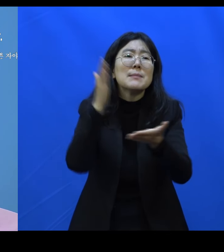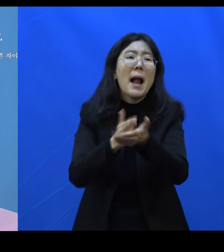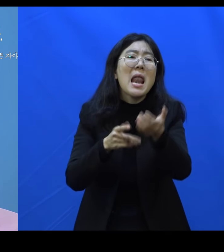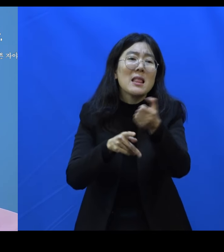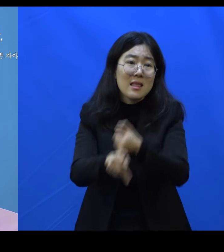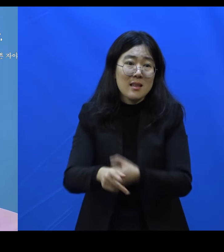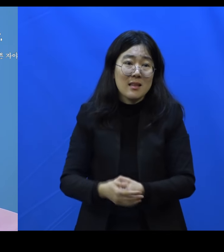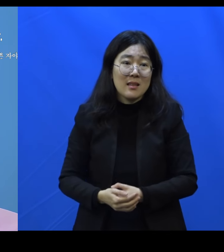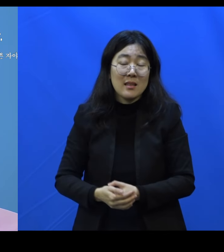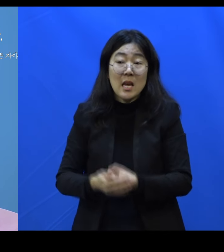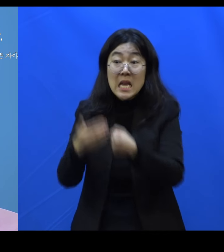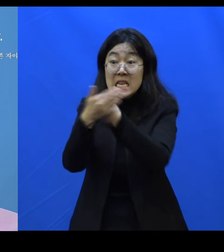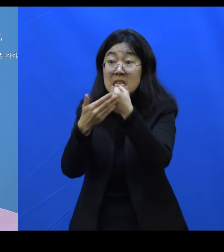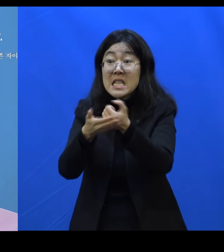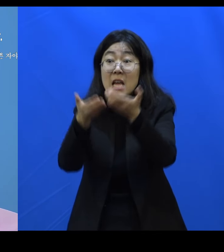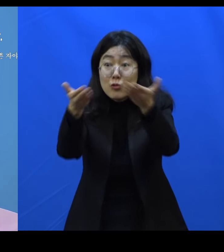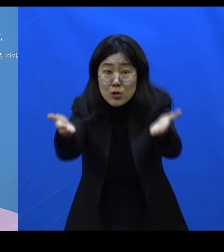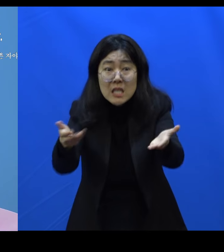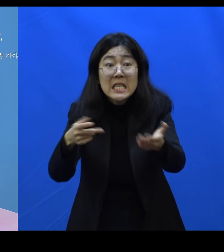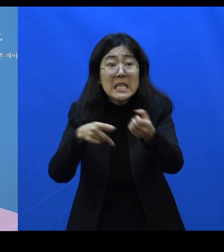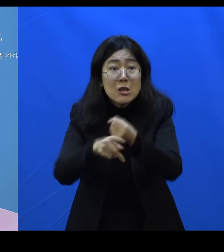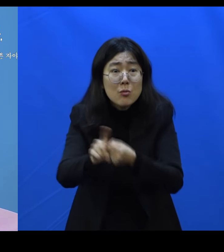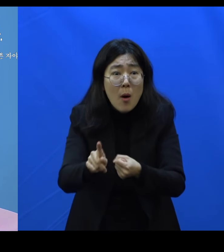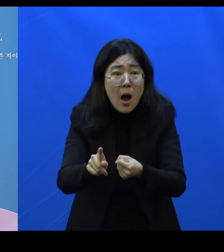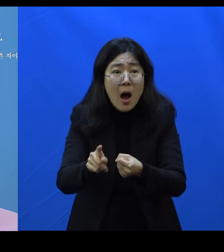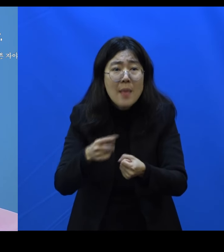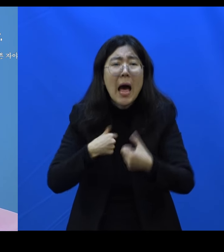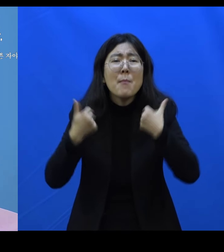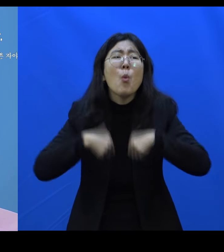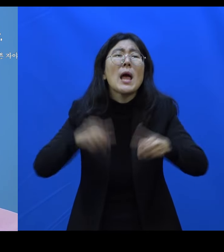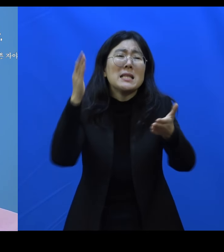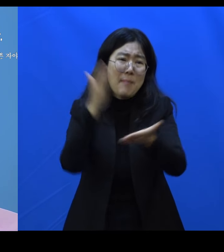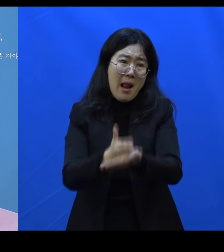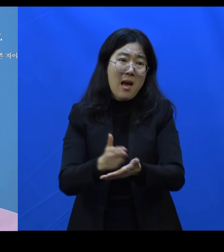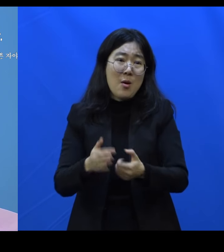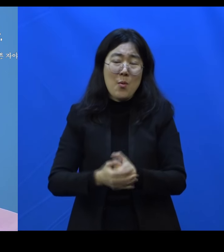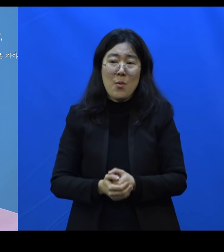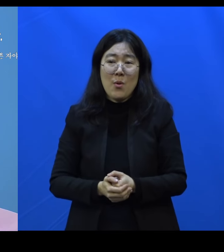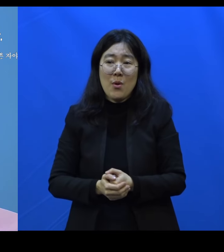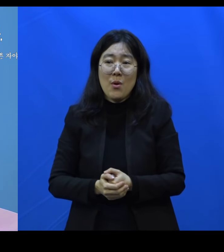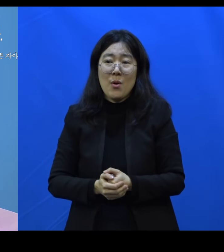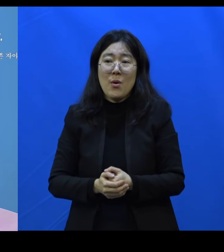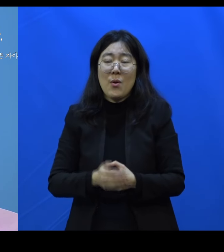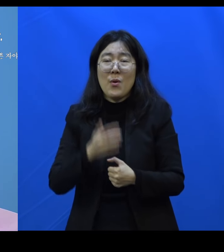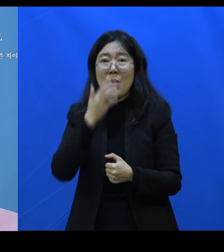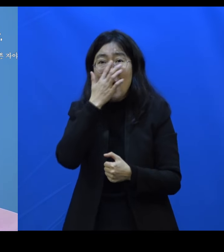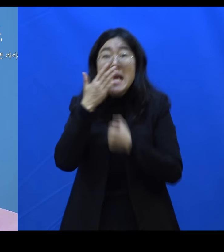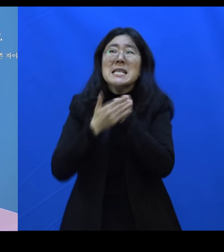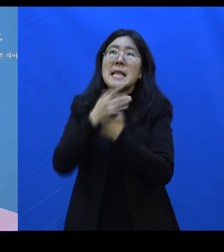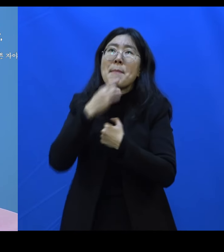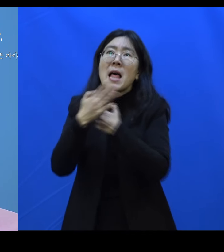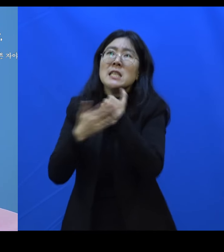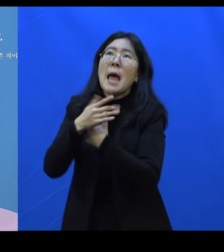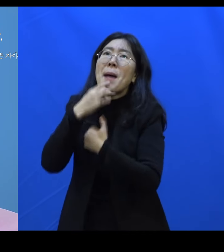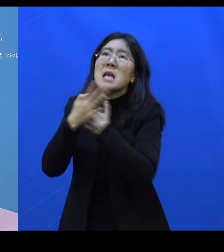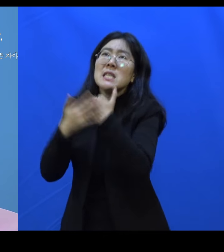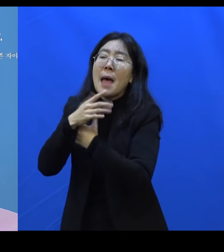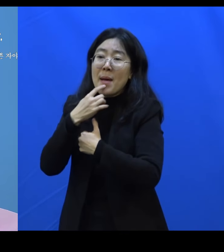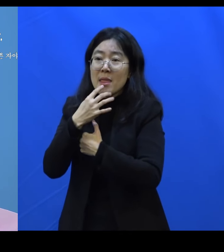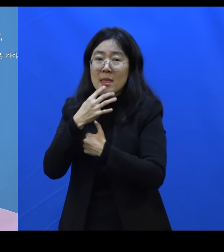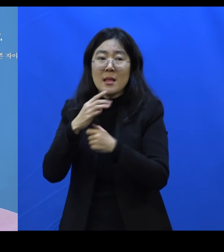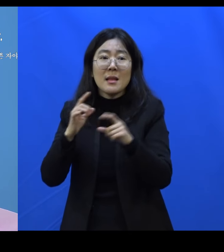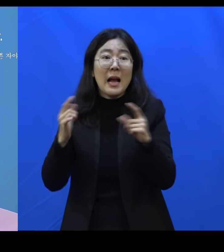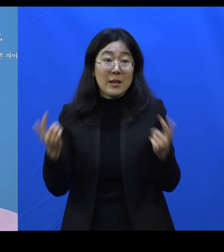저는 요즘, 옛날에는 요즘 기도원을 못 갔어요. 요즘 또 수양관이죠. 요즘 수양관이고 기도원이